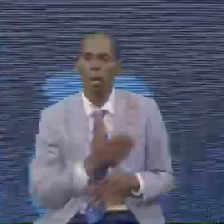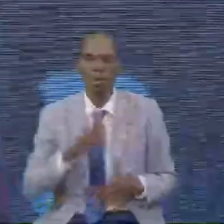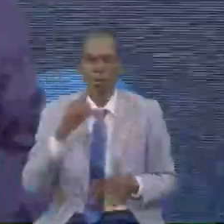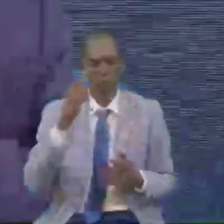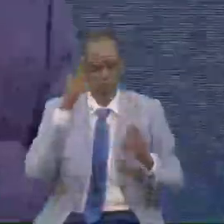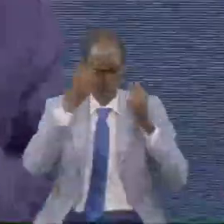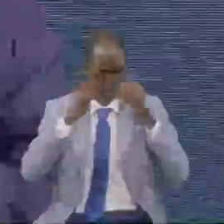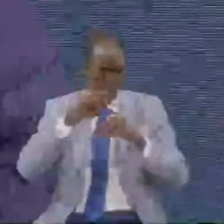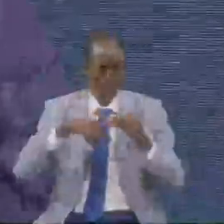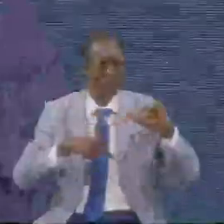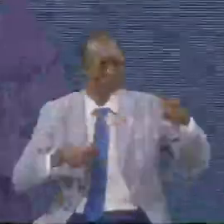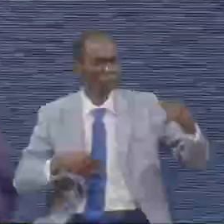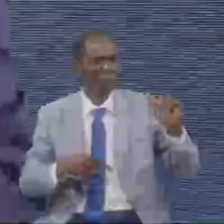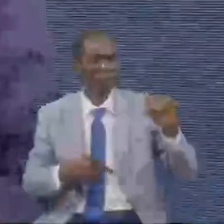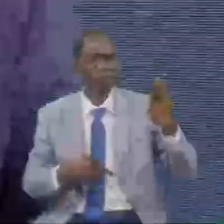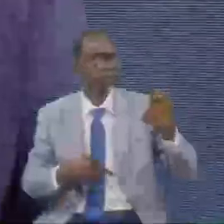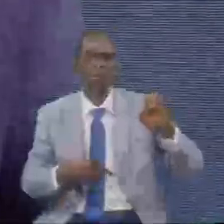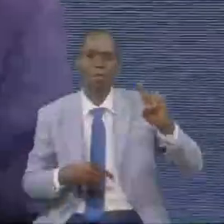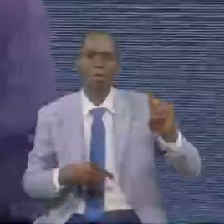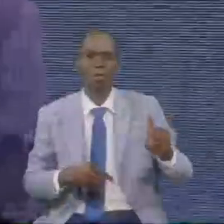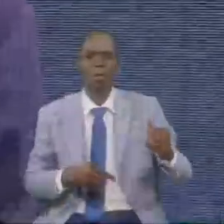Pensez à Jabez.